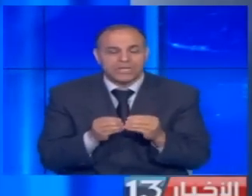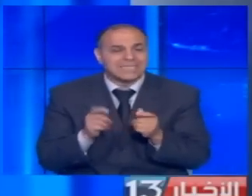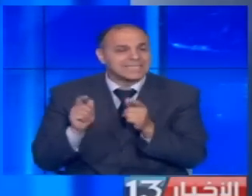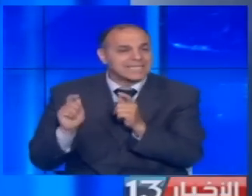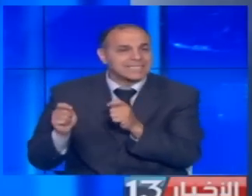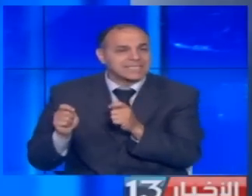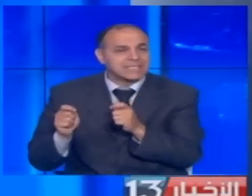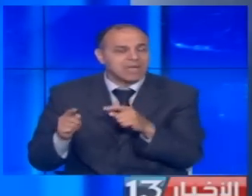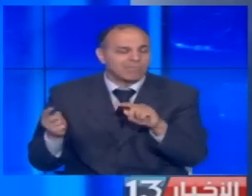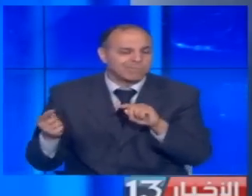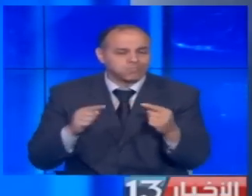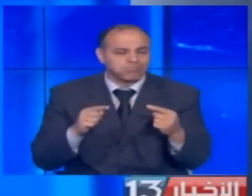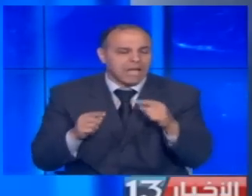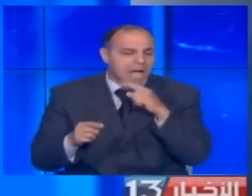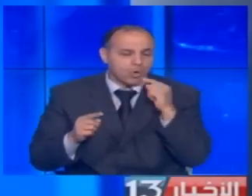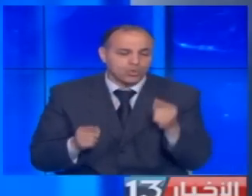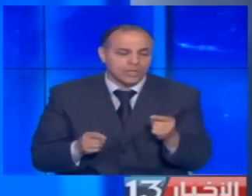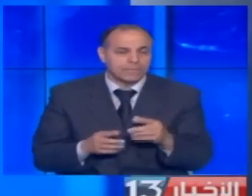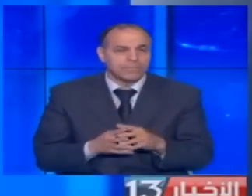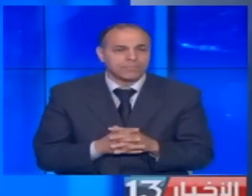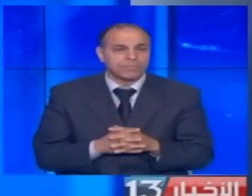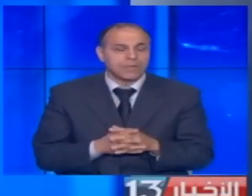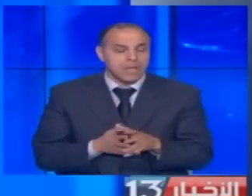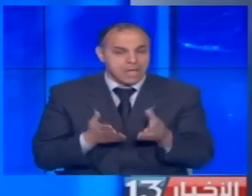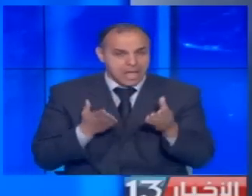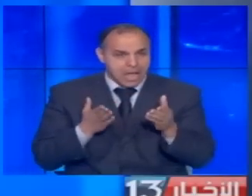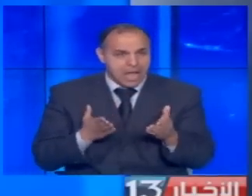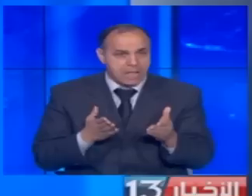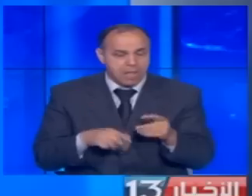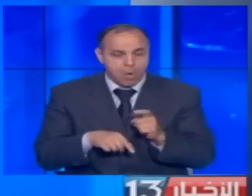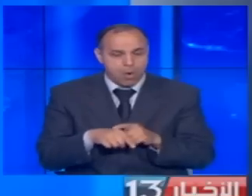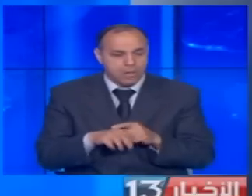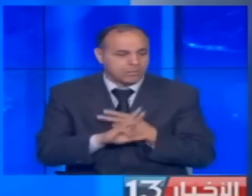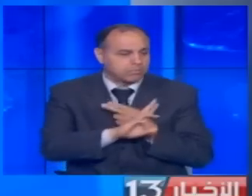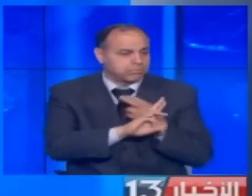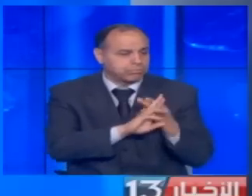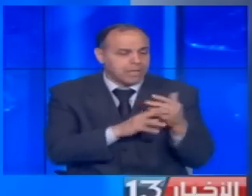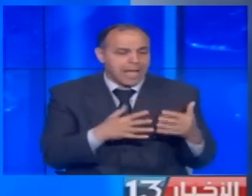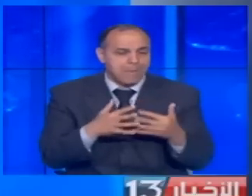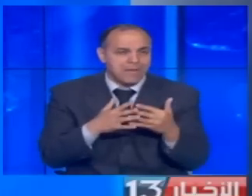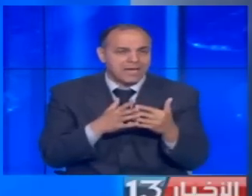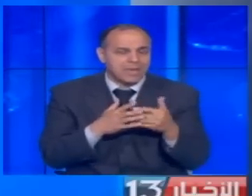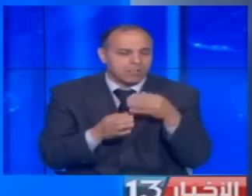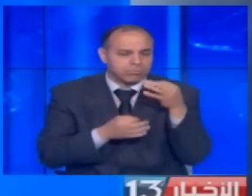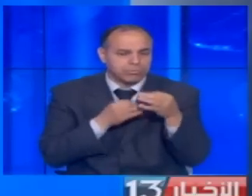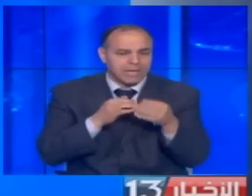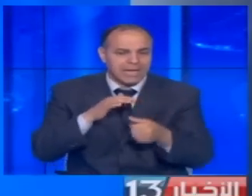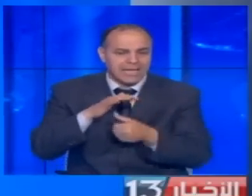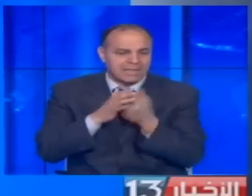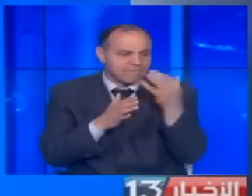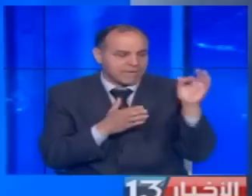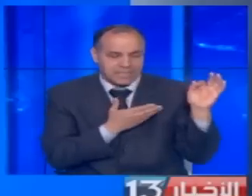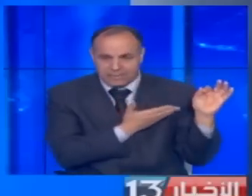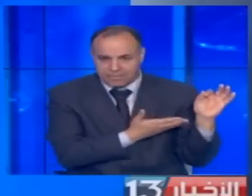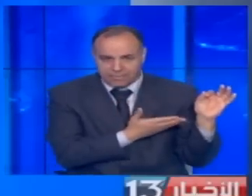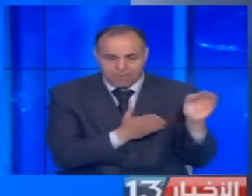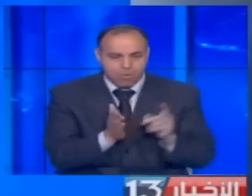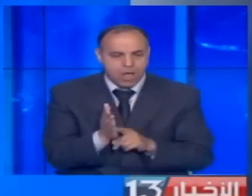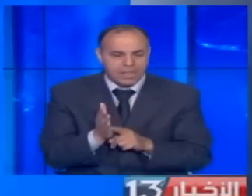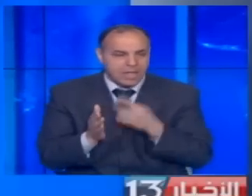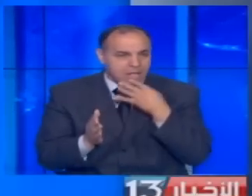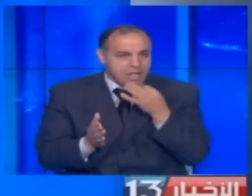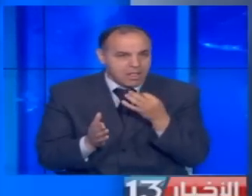المتناميه مع موسكو ياتي ذلك في وقت ردت واشنطن على تصريحات الرئيس الفرنسي مؤكده